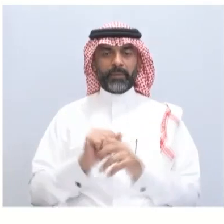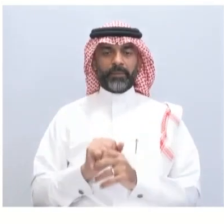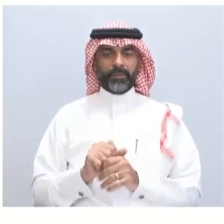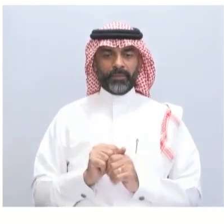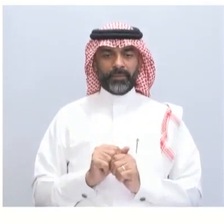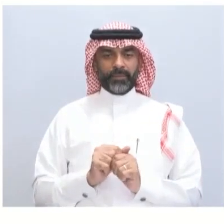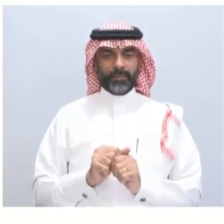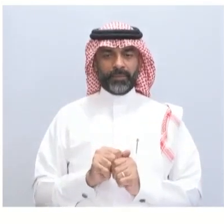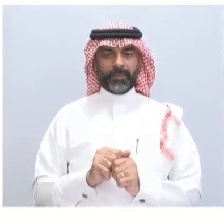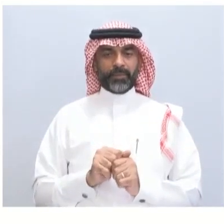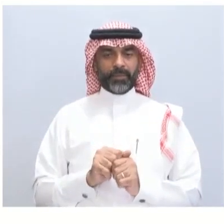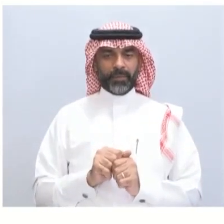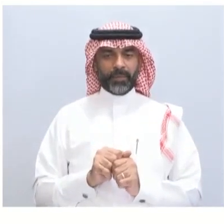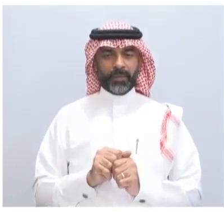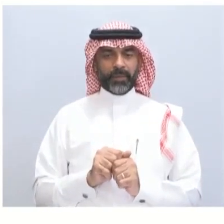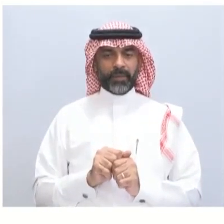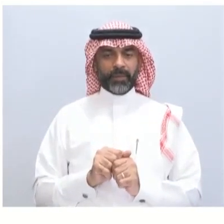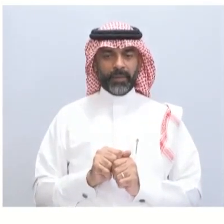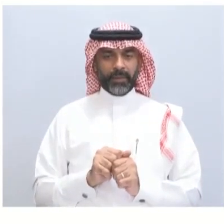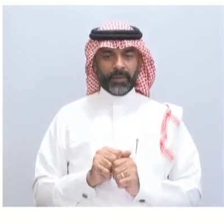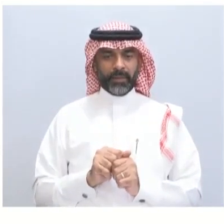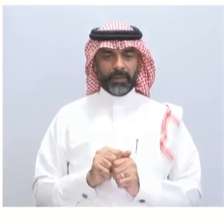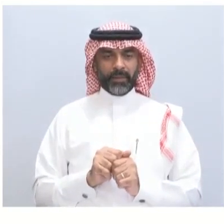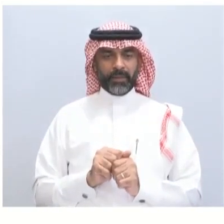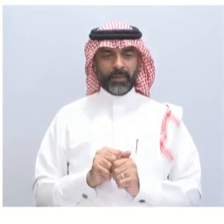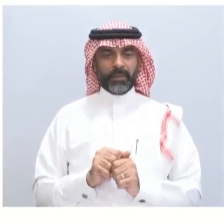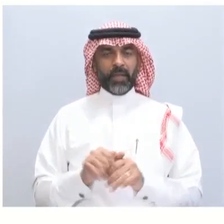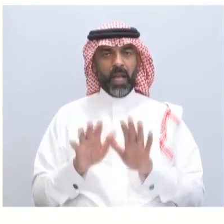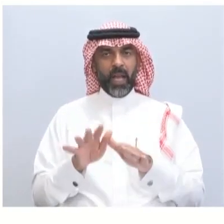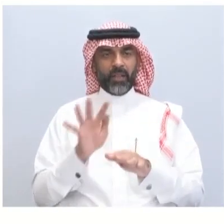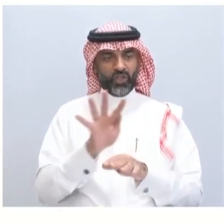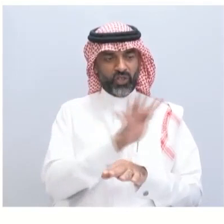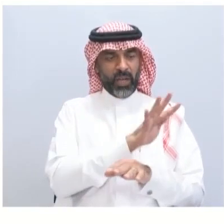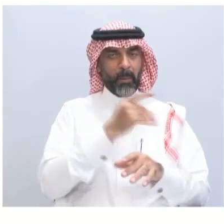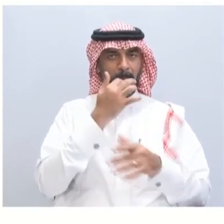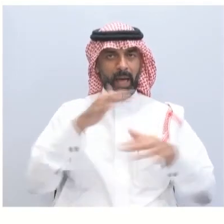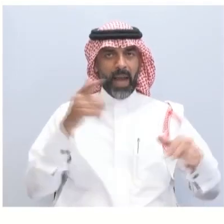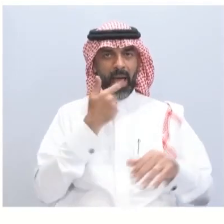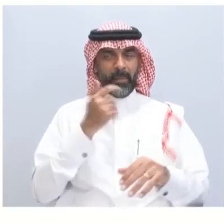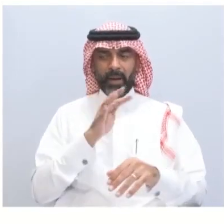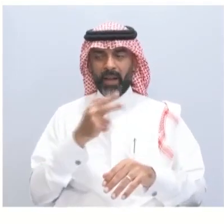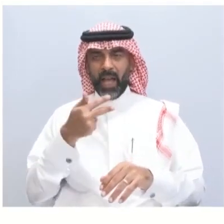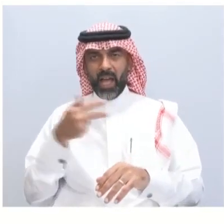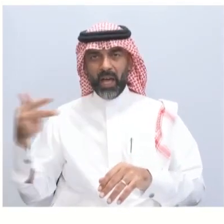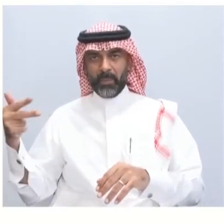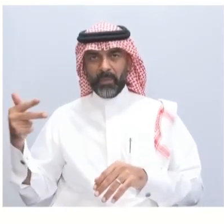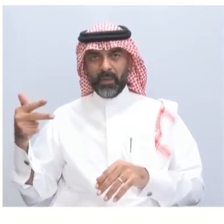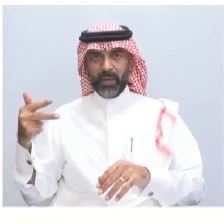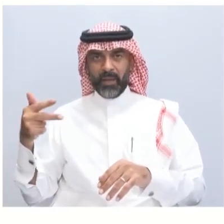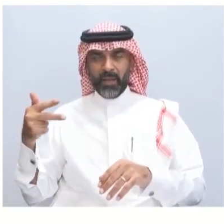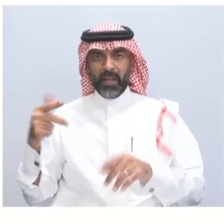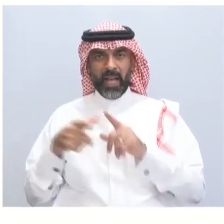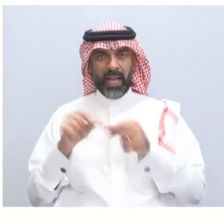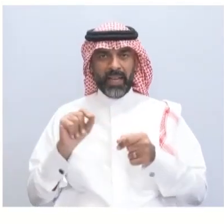ثلاثه بحار من الشرق الخليج العربي ممتازين ومن الغرب ممتازين احسنتم